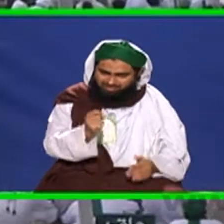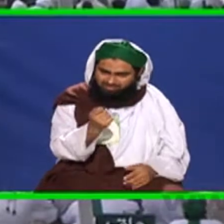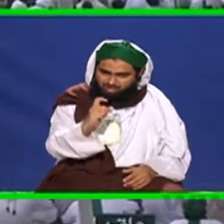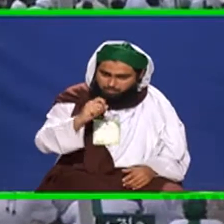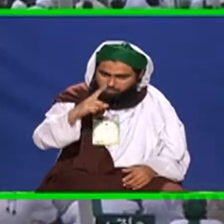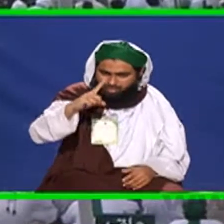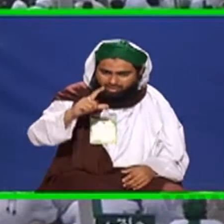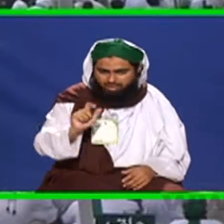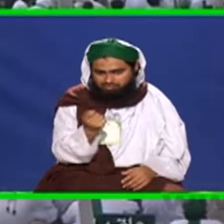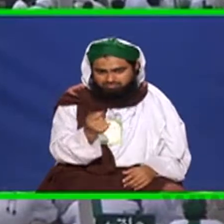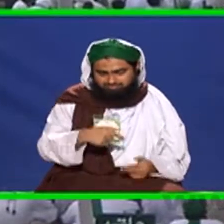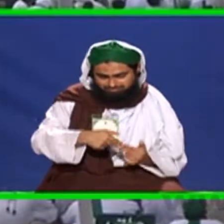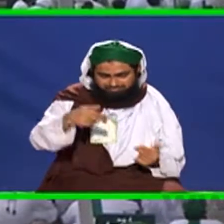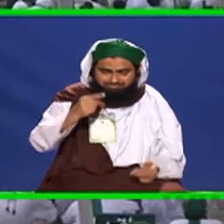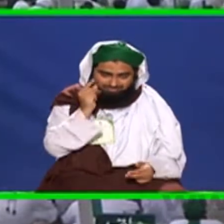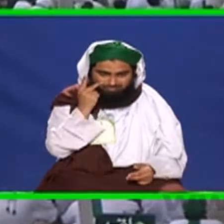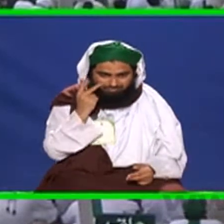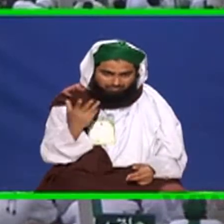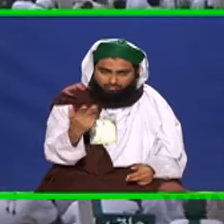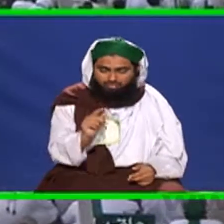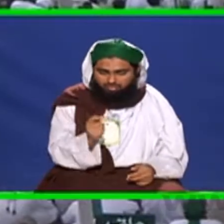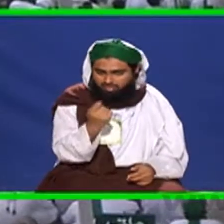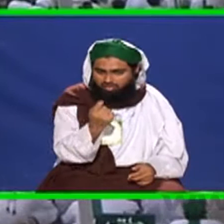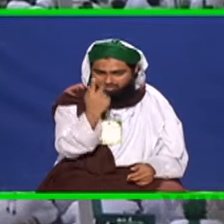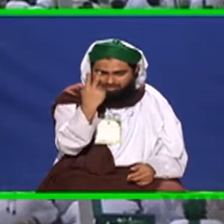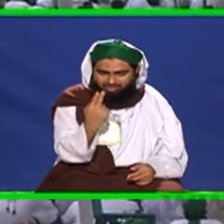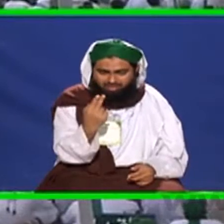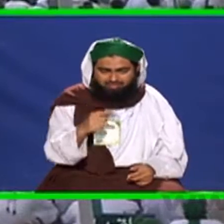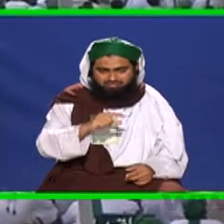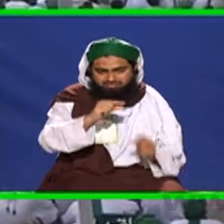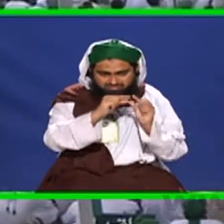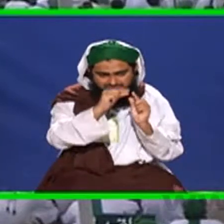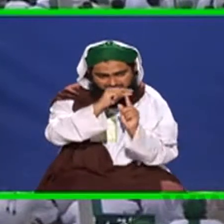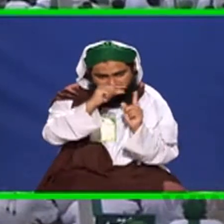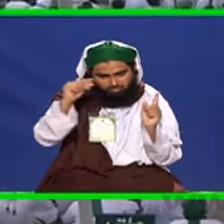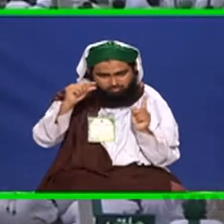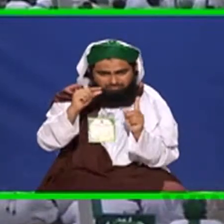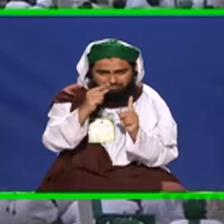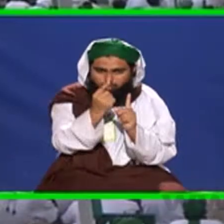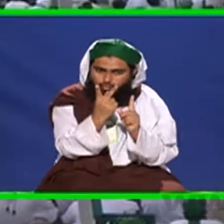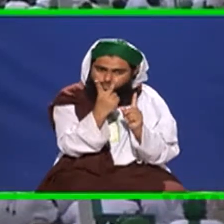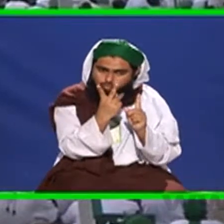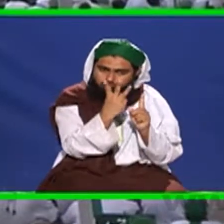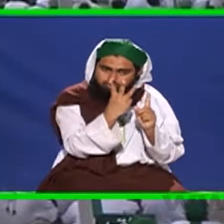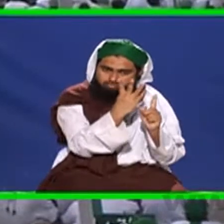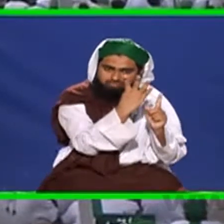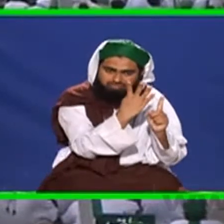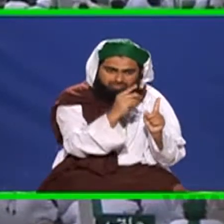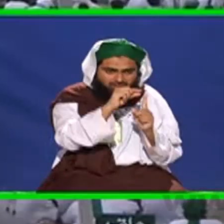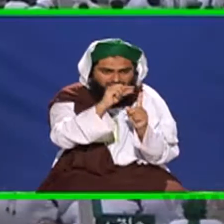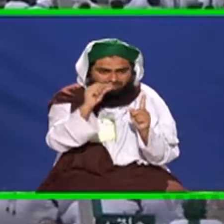हैं, मैं आपको दिखाऊं, नजर भी नहीं आएगी। ये चाबी में दंदाने 1